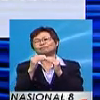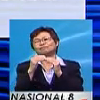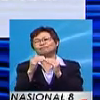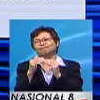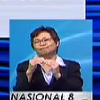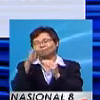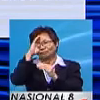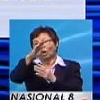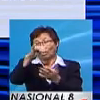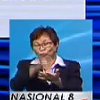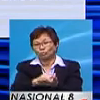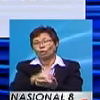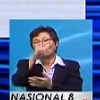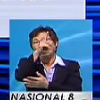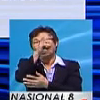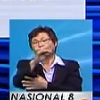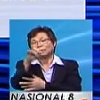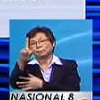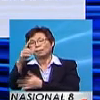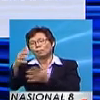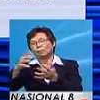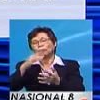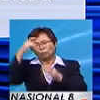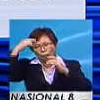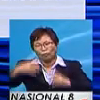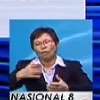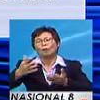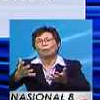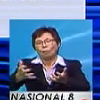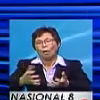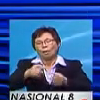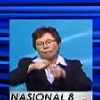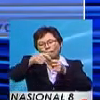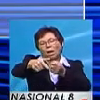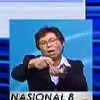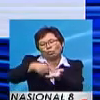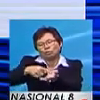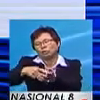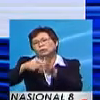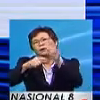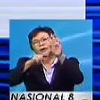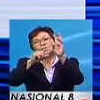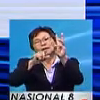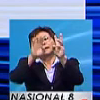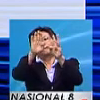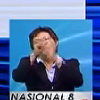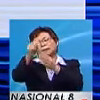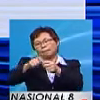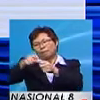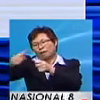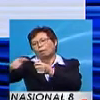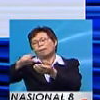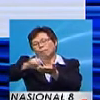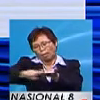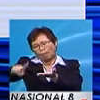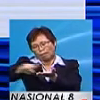Selain itu 1mdb terus mengesahkan hasratnya untuk membayar balik hutangnya sebanyak R6 bilion dalam beberapa Minggu akan datang